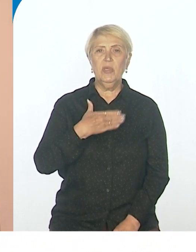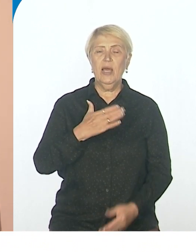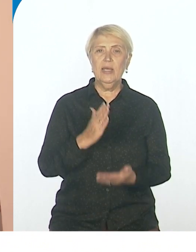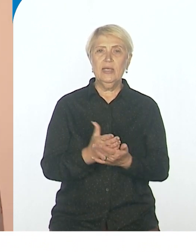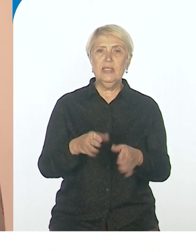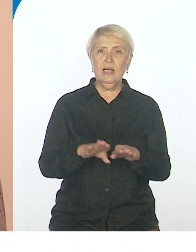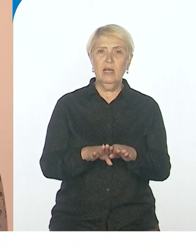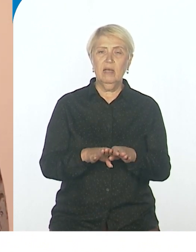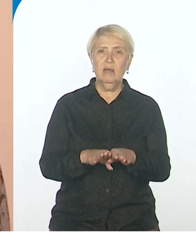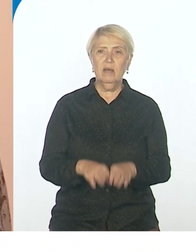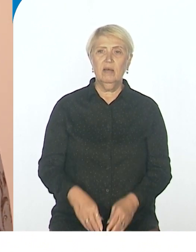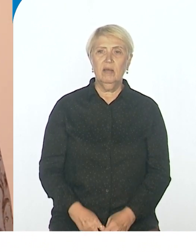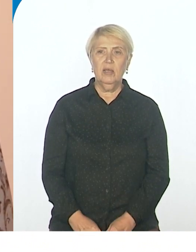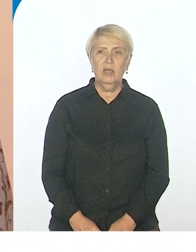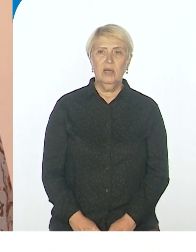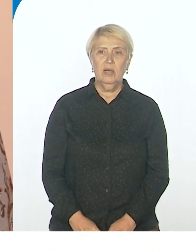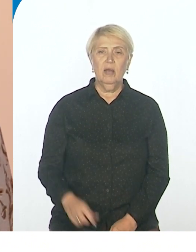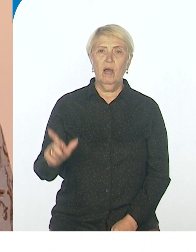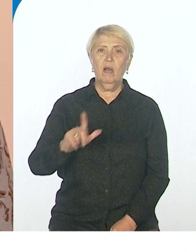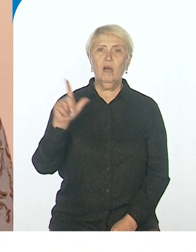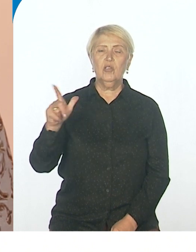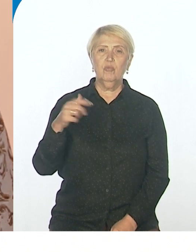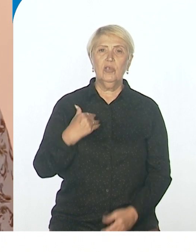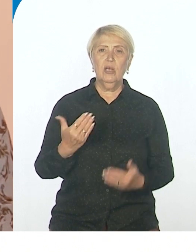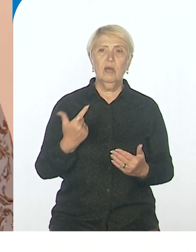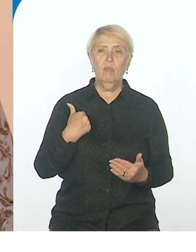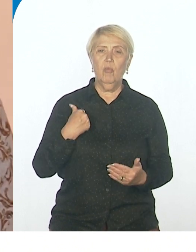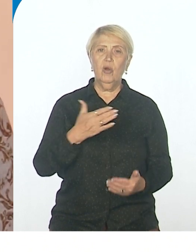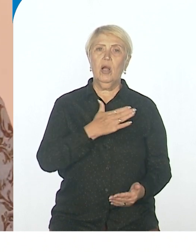один момент Господь мне открыл духовный мир,